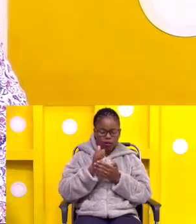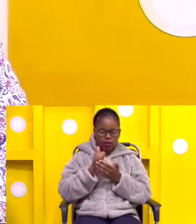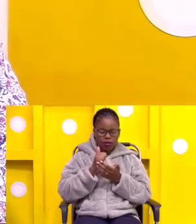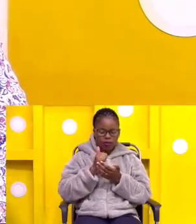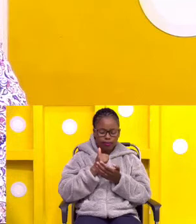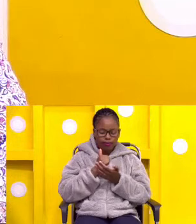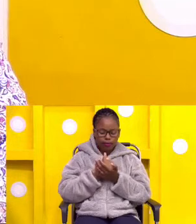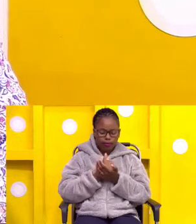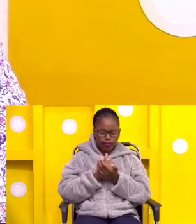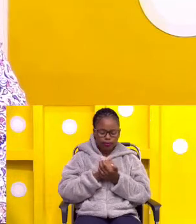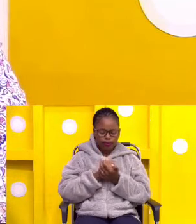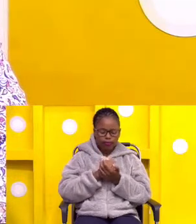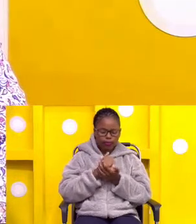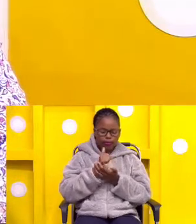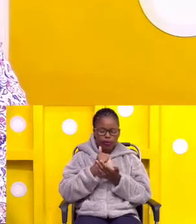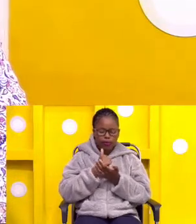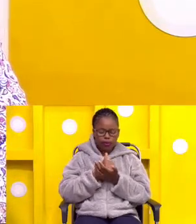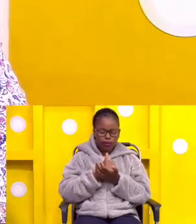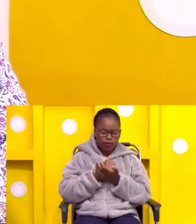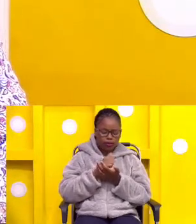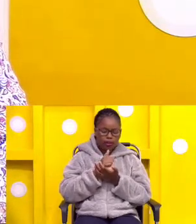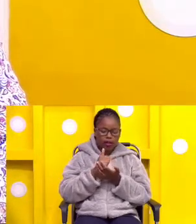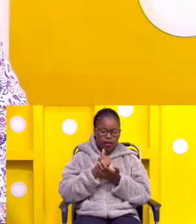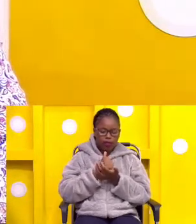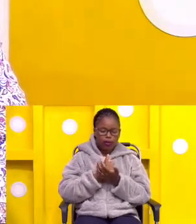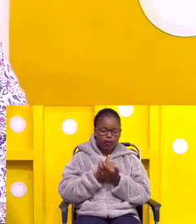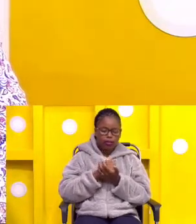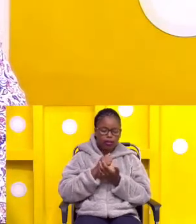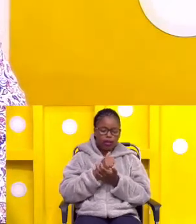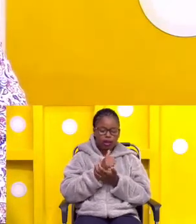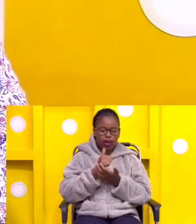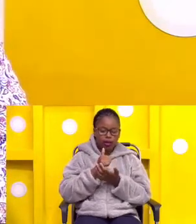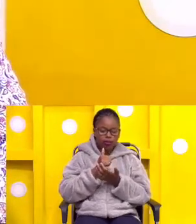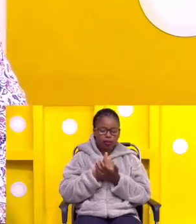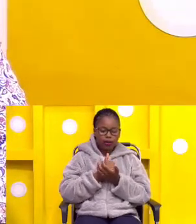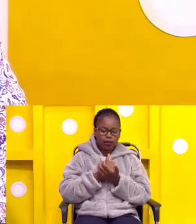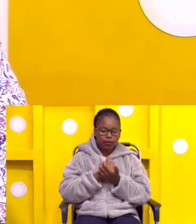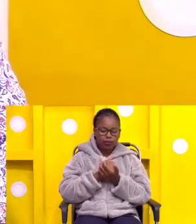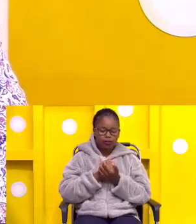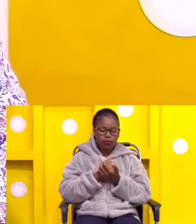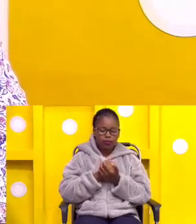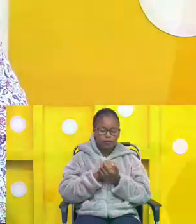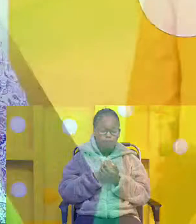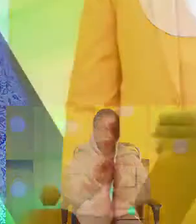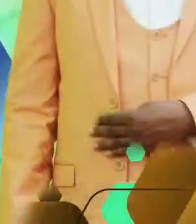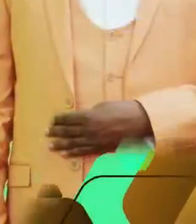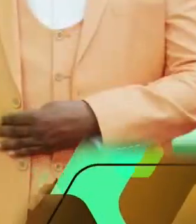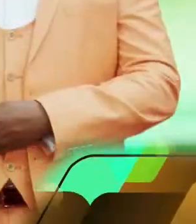Na ithuothe tuge amen, amen, amen.